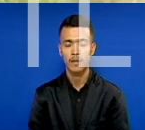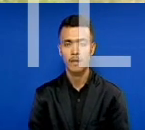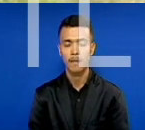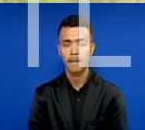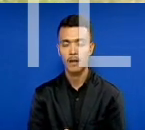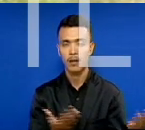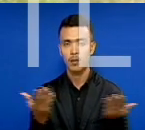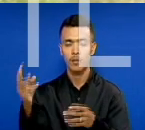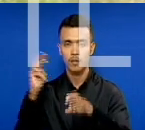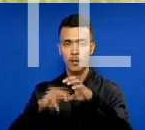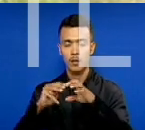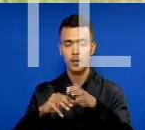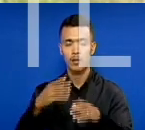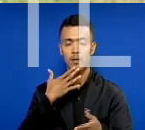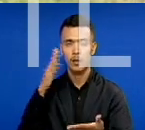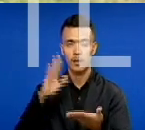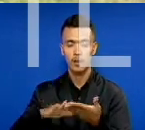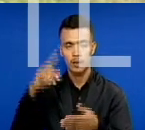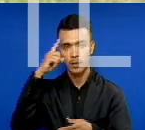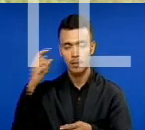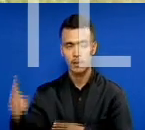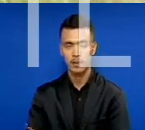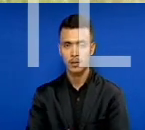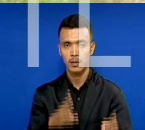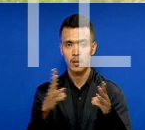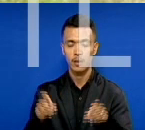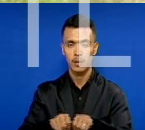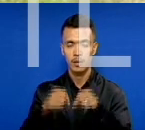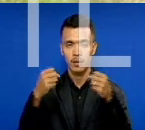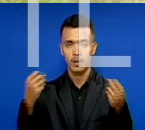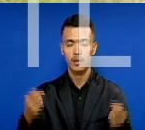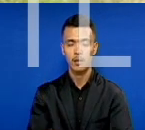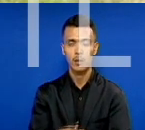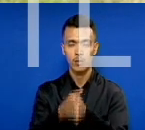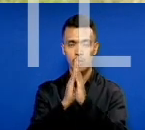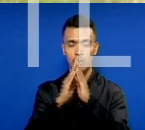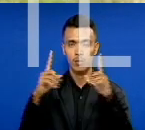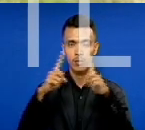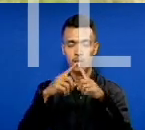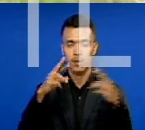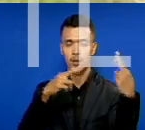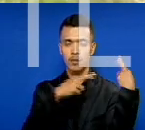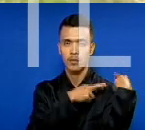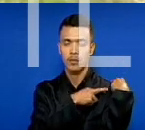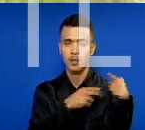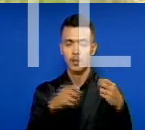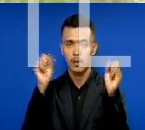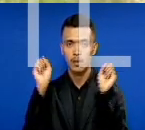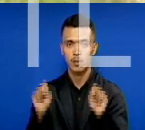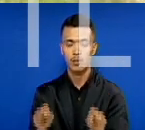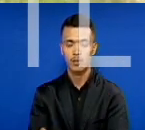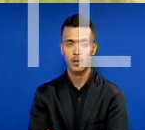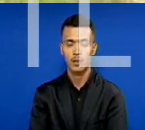iha merkaru tamba estrada ne estrada ladiak. Tamba nema ka ami husu pa parte kompetente atau bele